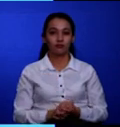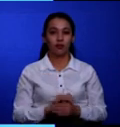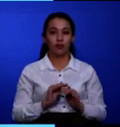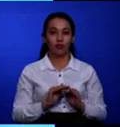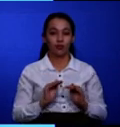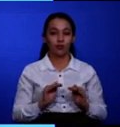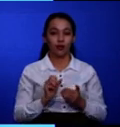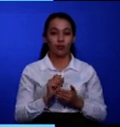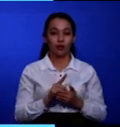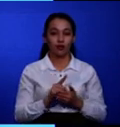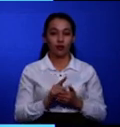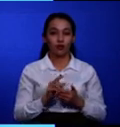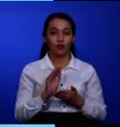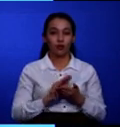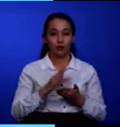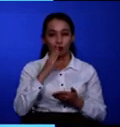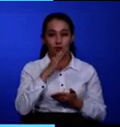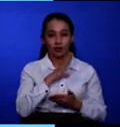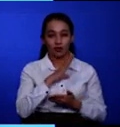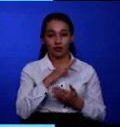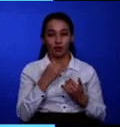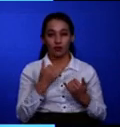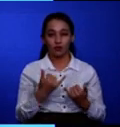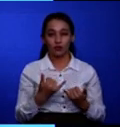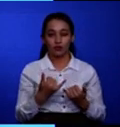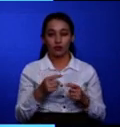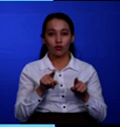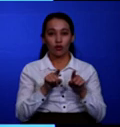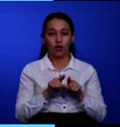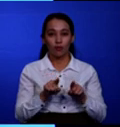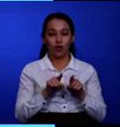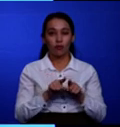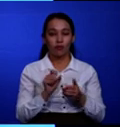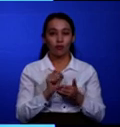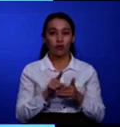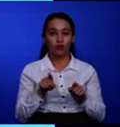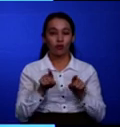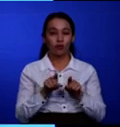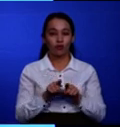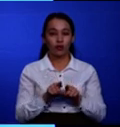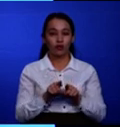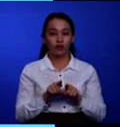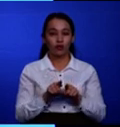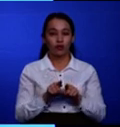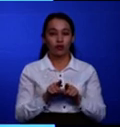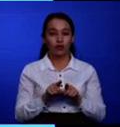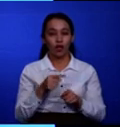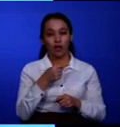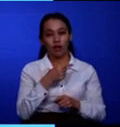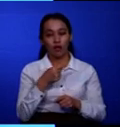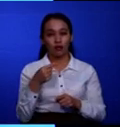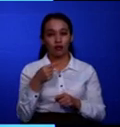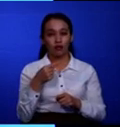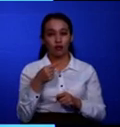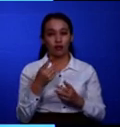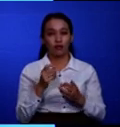Bolajonlar, misolni yozib ulgurdingizmi? Ana endi xuddi shu misolga o'xshash ayrishga oid berilgan